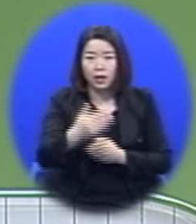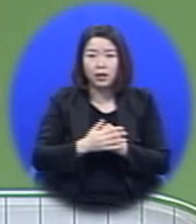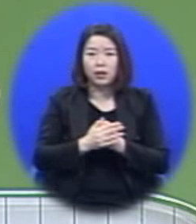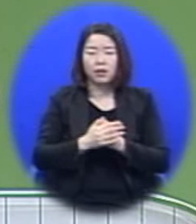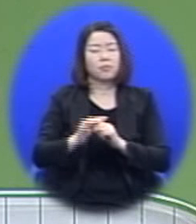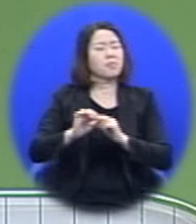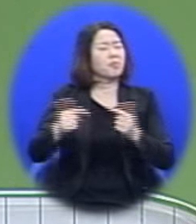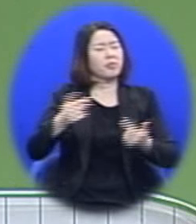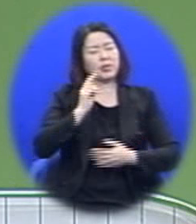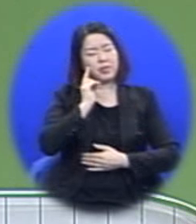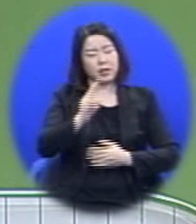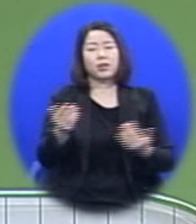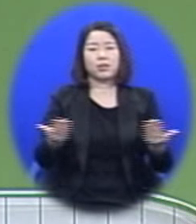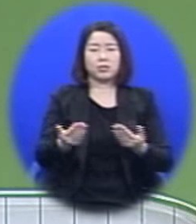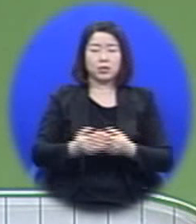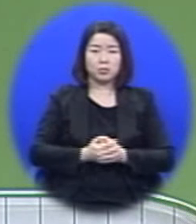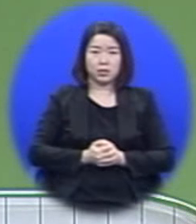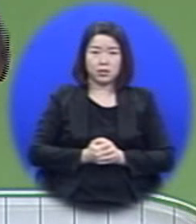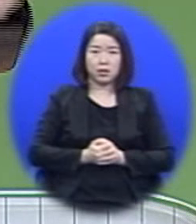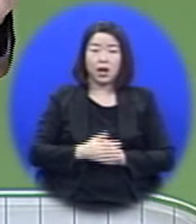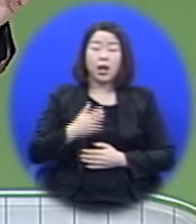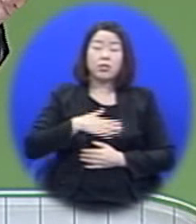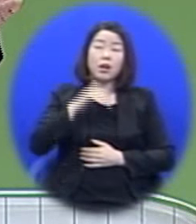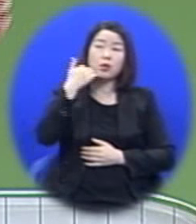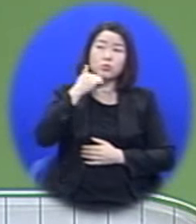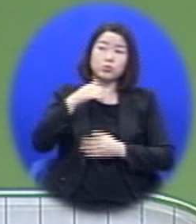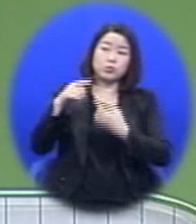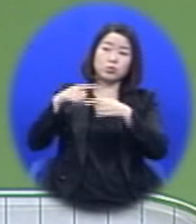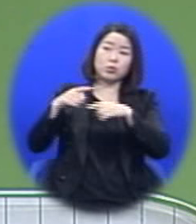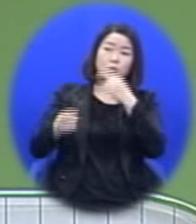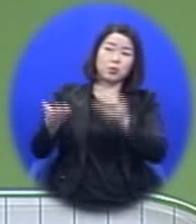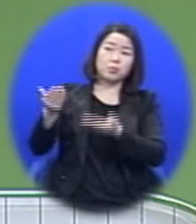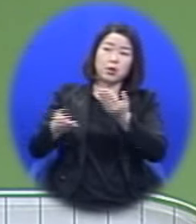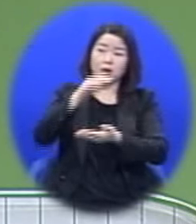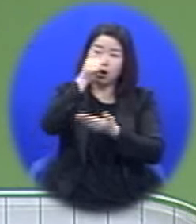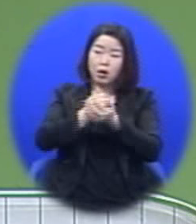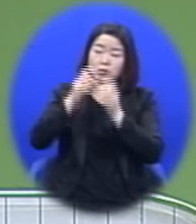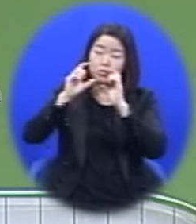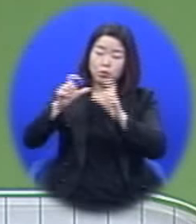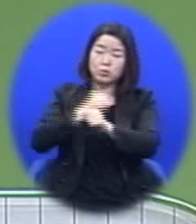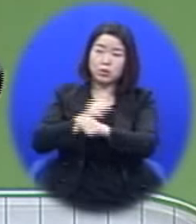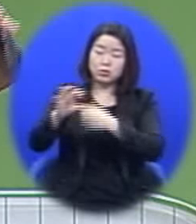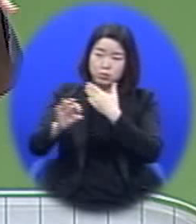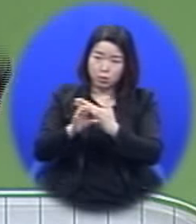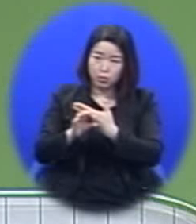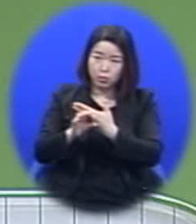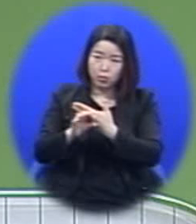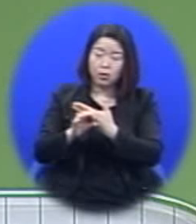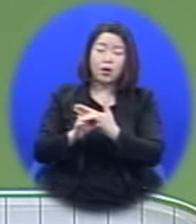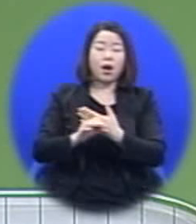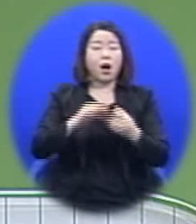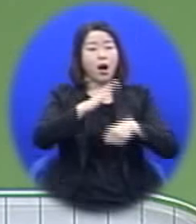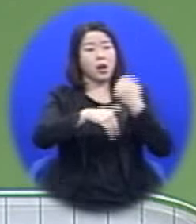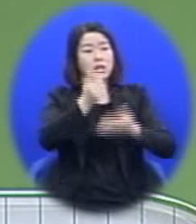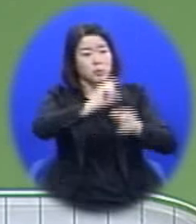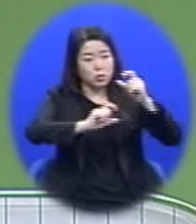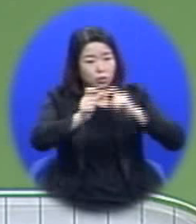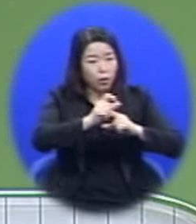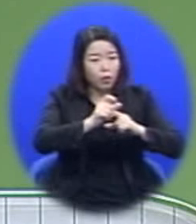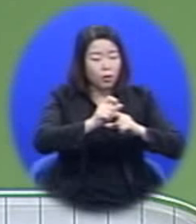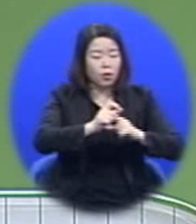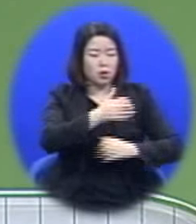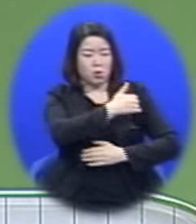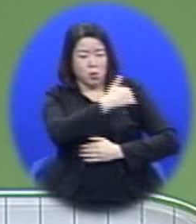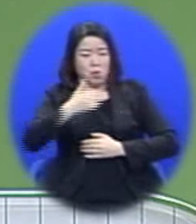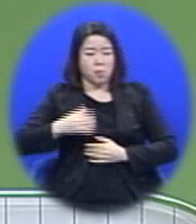끔찍한 일이죠. 내가 누구를 비판했어요. 내가 누구를 정죄했어요. 그러면요, 하나님이 후이되어 누르고 흔들어